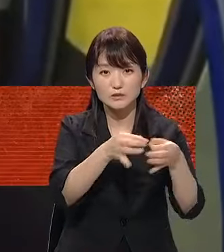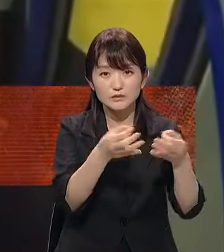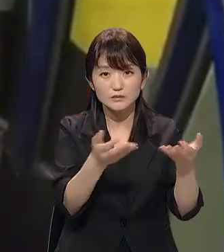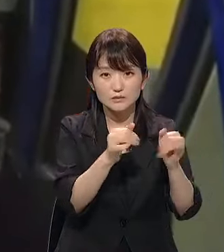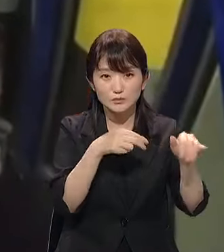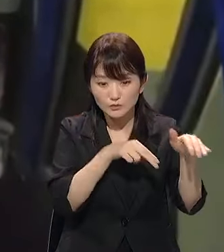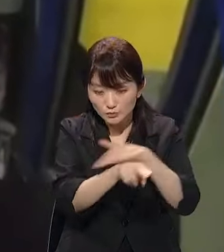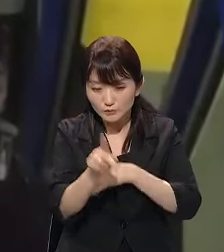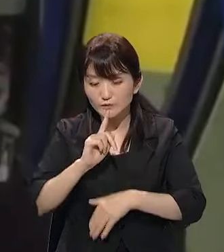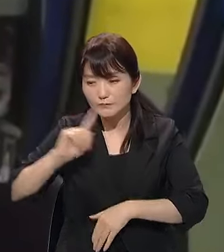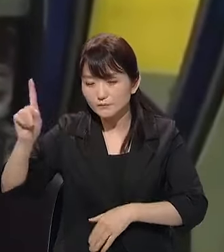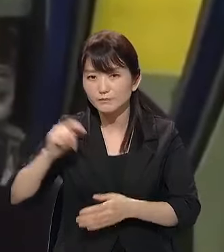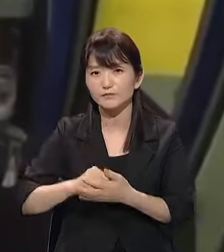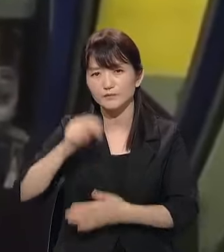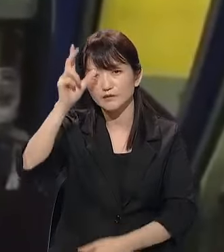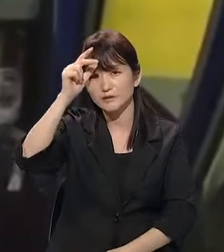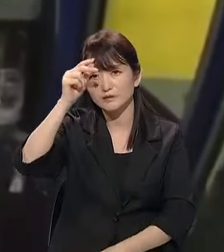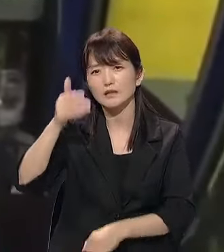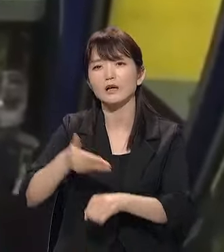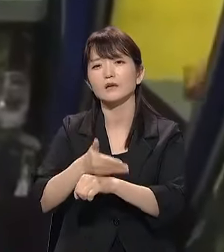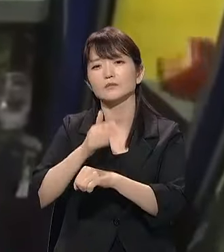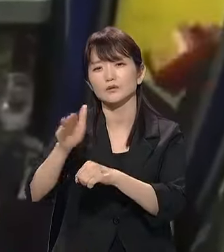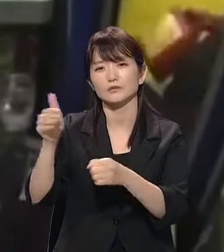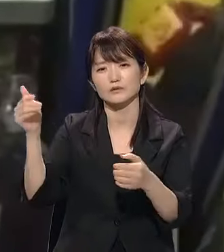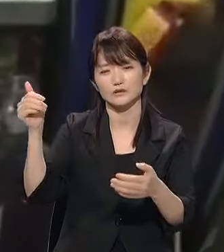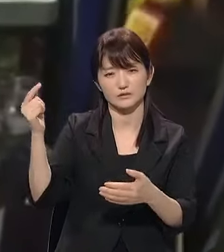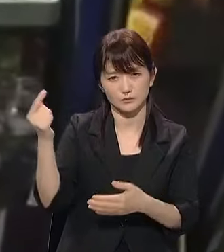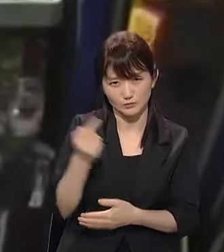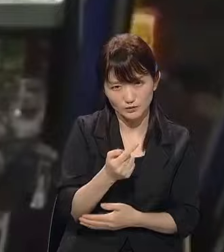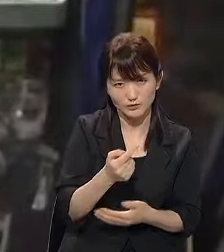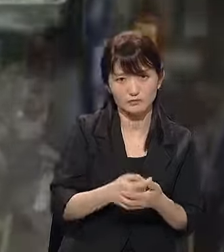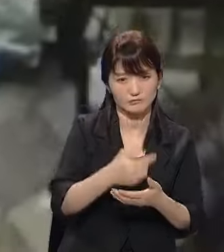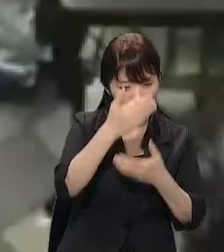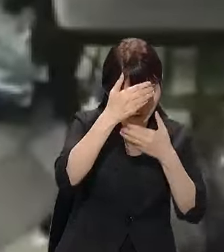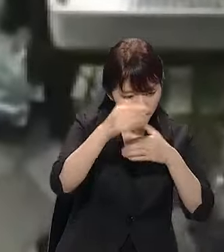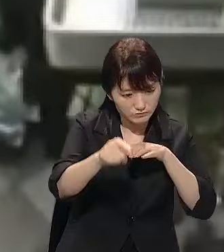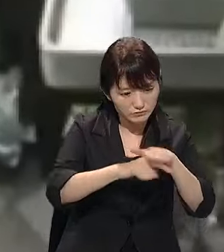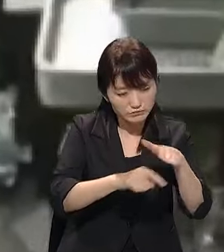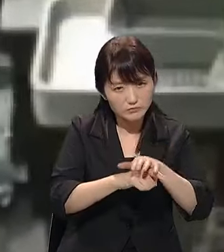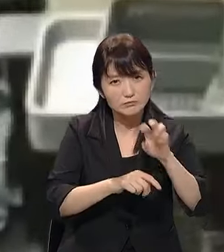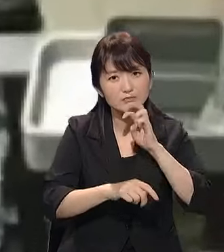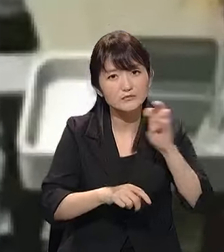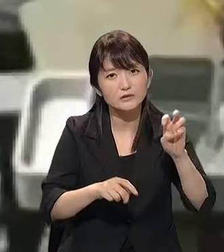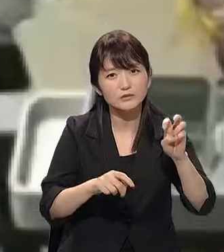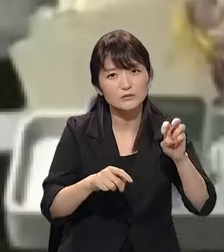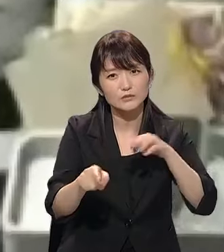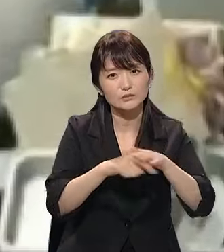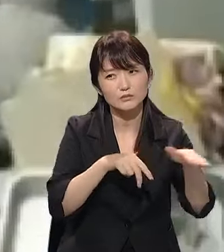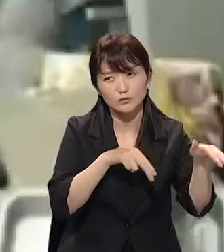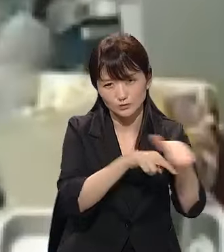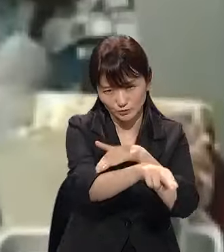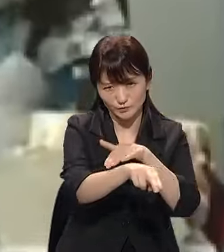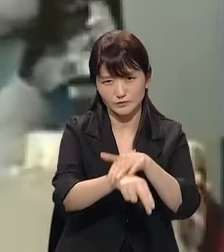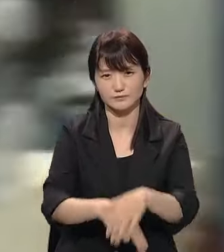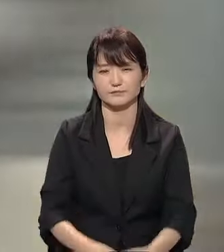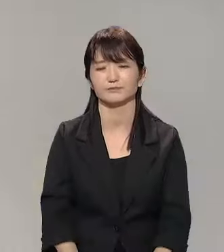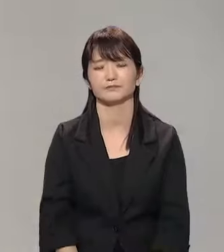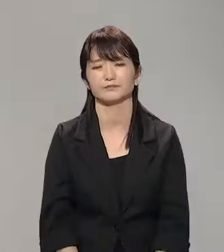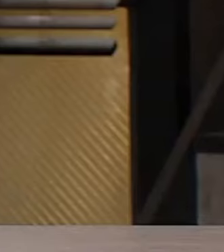했는데요. 경찰들이 9시간 뒤에 나타났다고 합니다. 아, 강도들 30분 만에 범인 끝내고 사라졌습니다. 그렇군요.